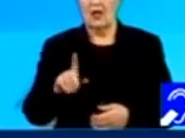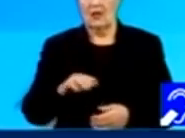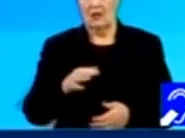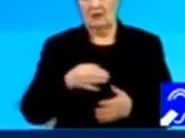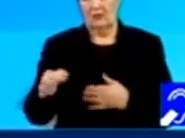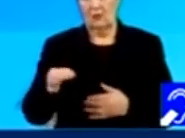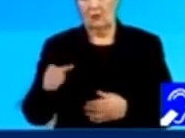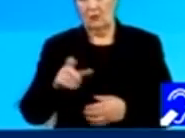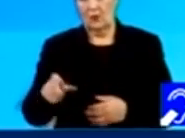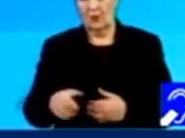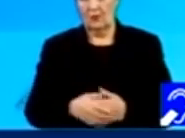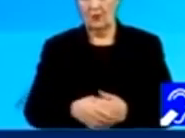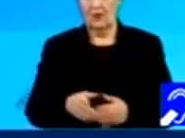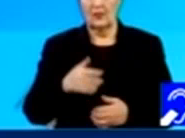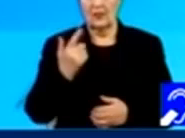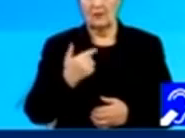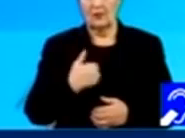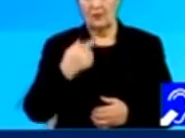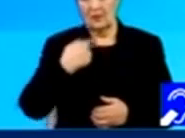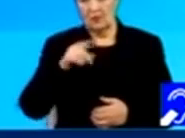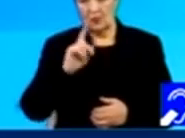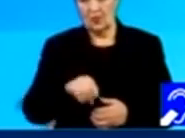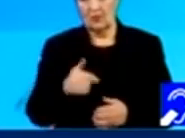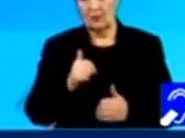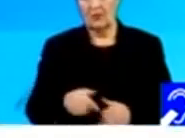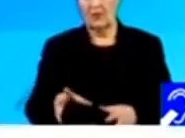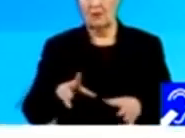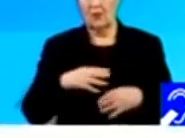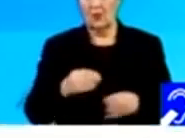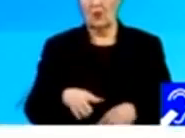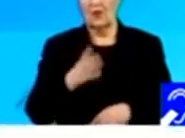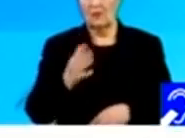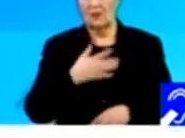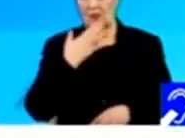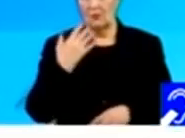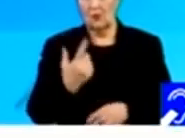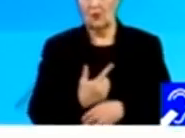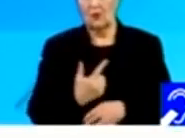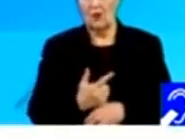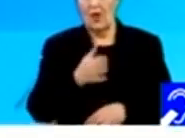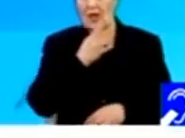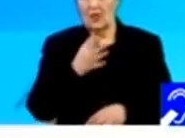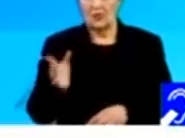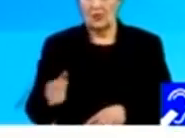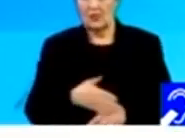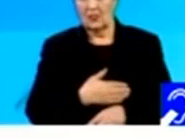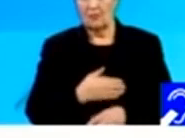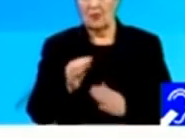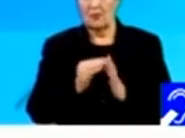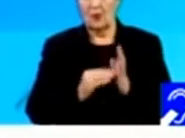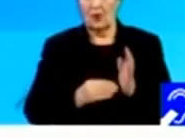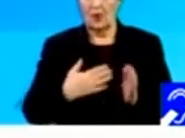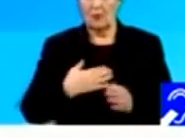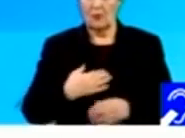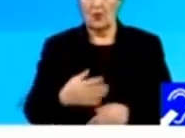suburbiilor, n-am să vă vorbesc despre mine, mă cunoașteți prea bine, am fost împreună de atâtea ori și atâta timp. Am să vă vorbesc despre programul meu,